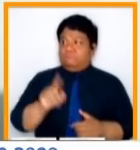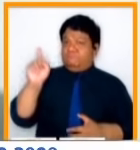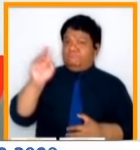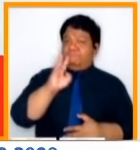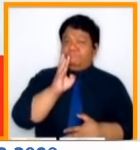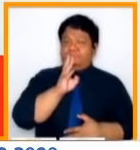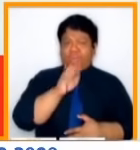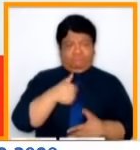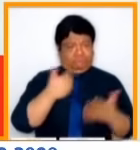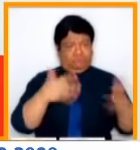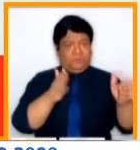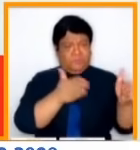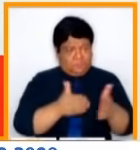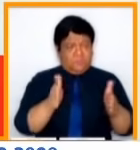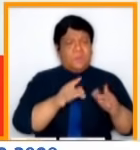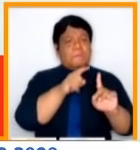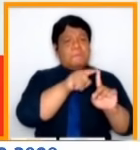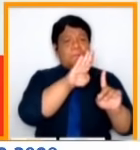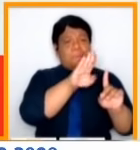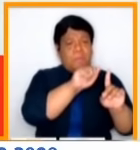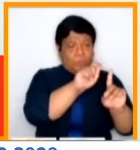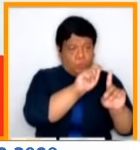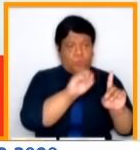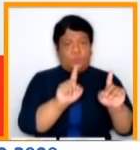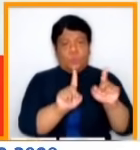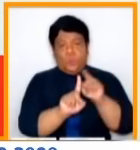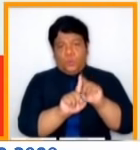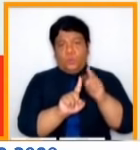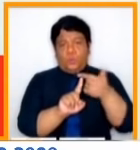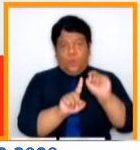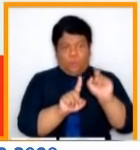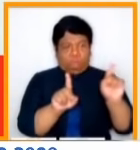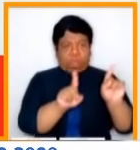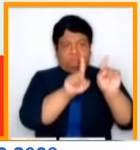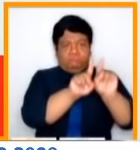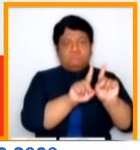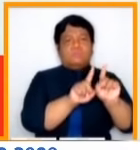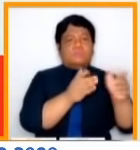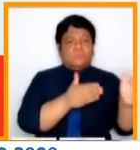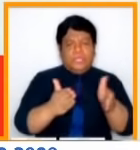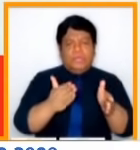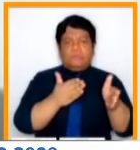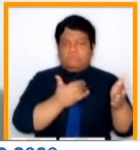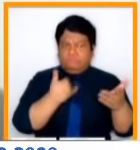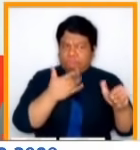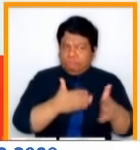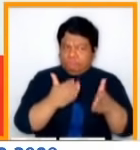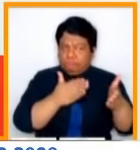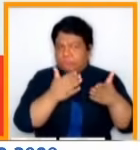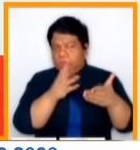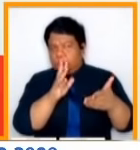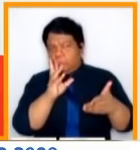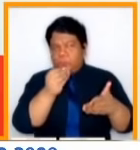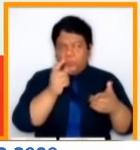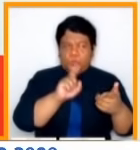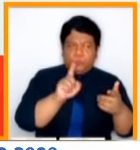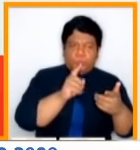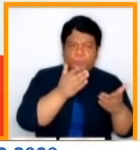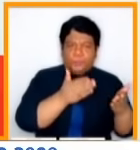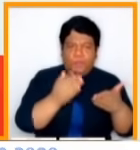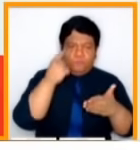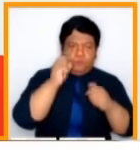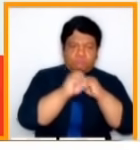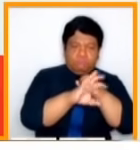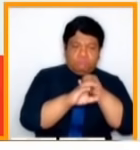Bato-Go tandem. That's why nagpaplano na kami ng mga karaban namin for that. But yung sinasabi natin, is it possible na magkaroon pa